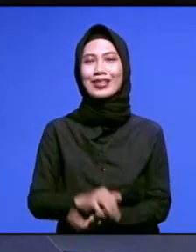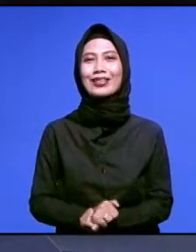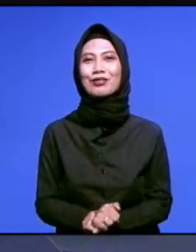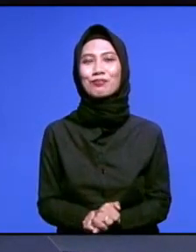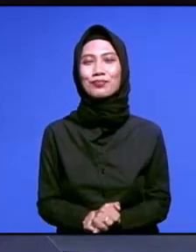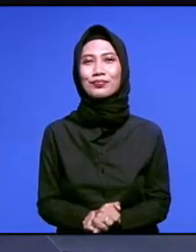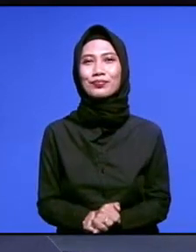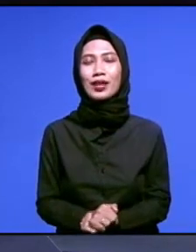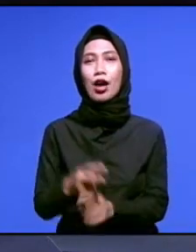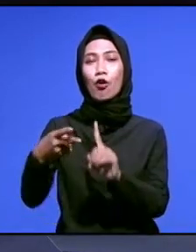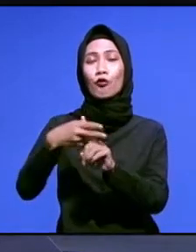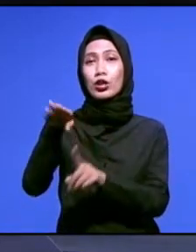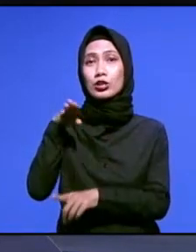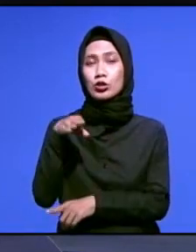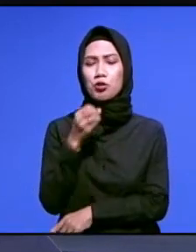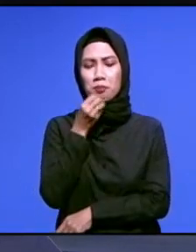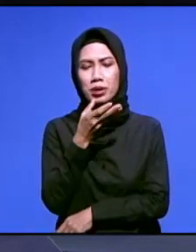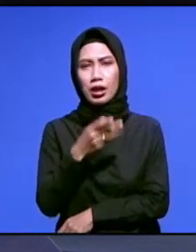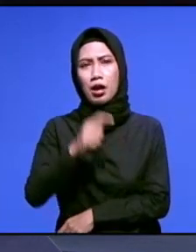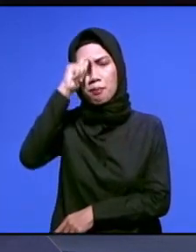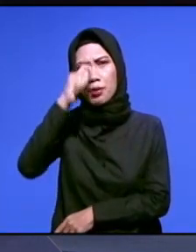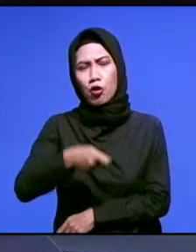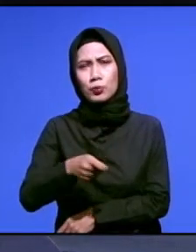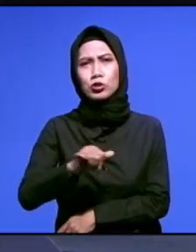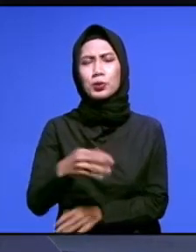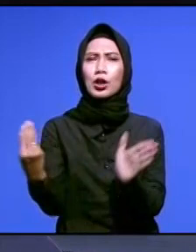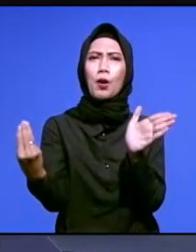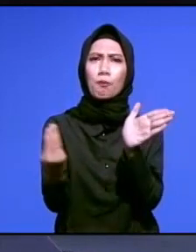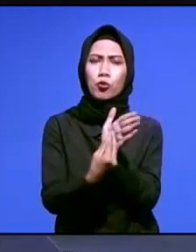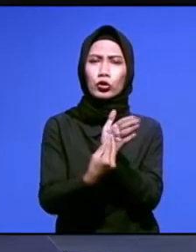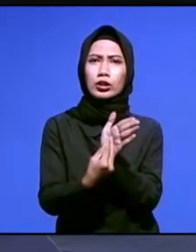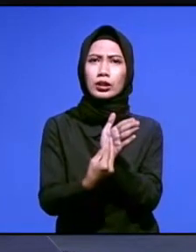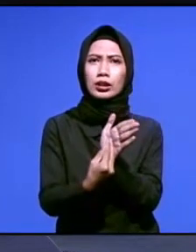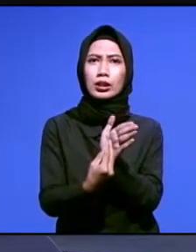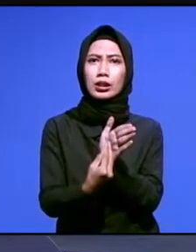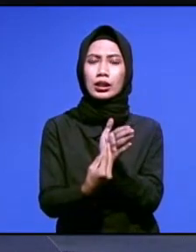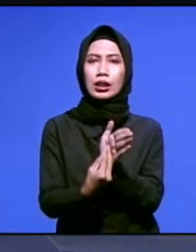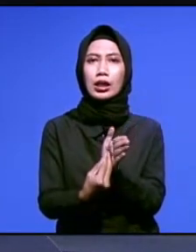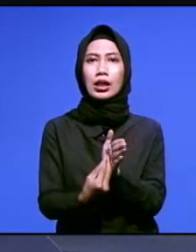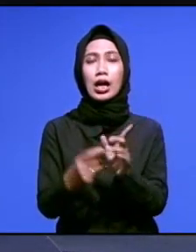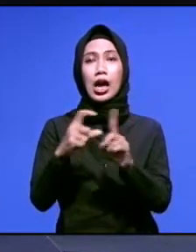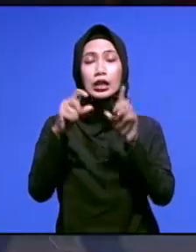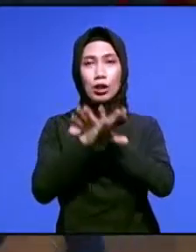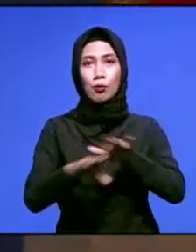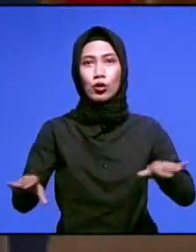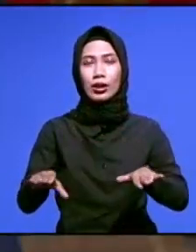Merdeka. Fadlizon menilai penghormatan yang diberikan merupakan bukti demokrasi masih dijunjung tinggi di Indonesia.